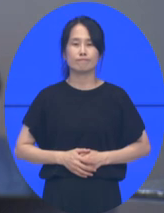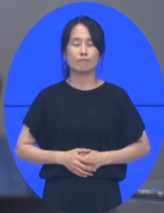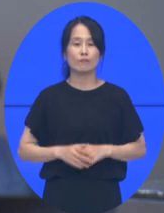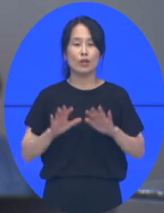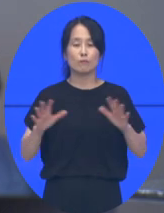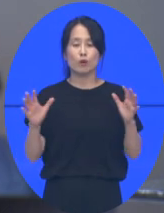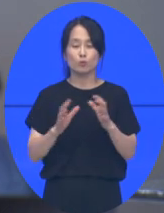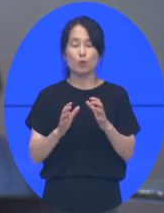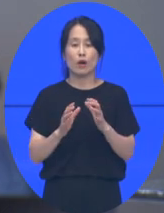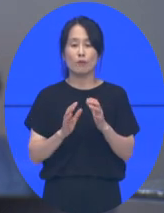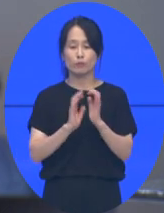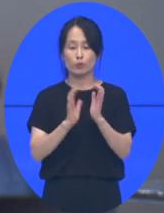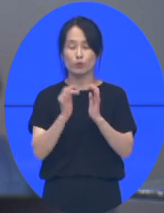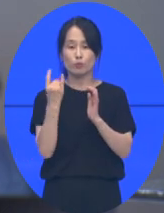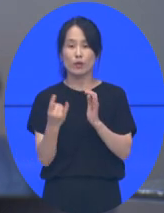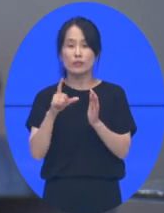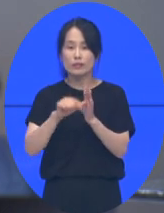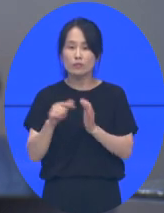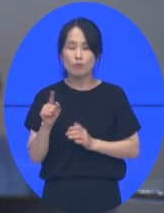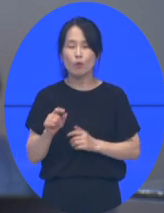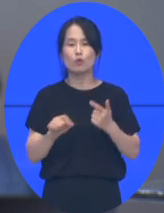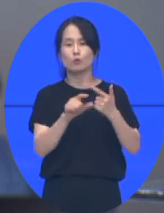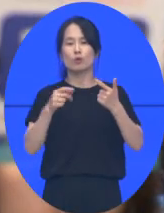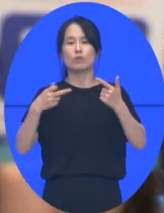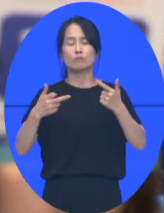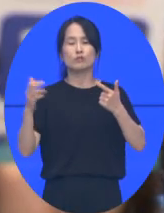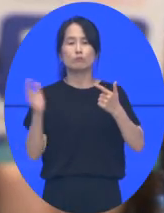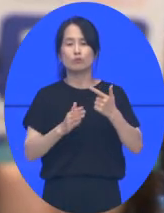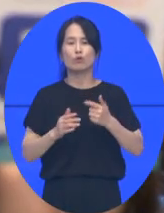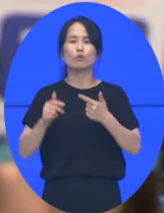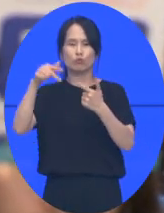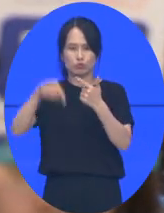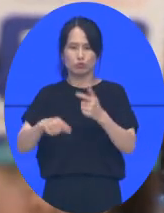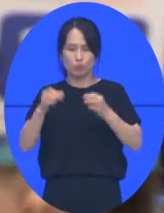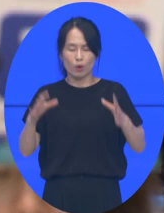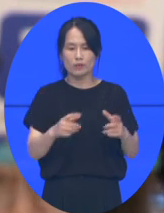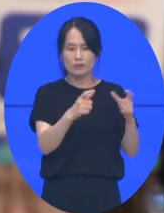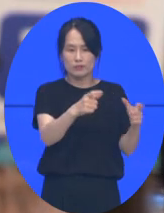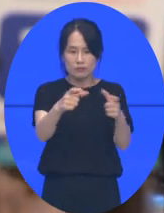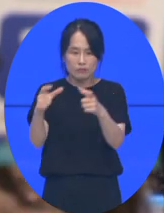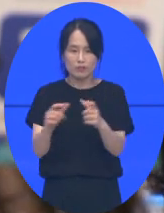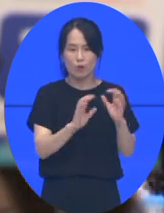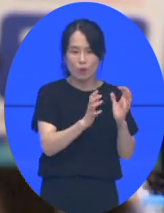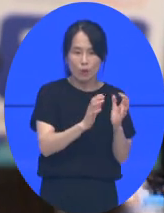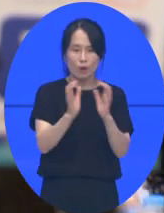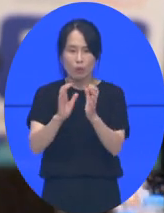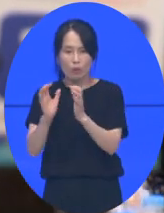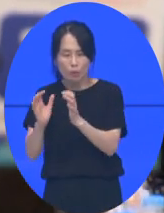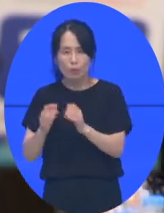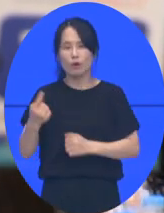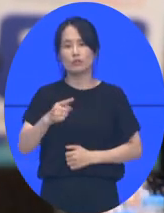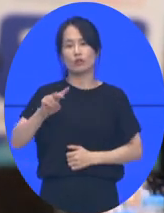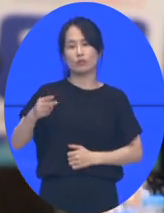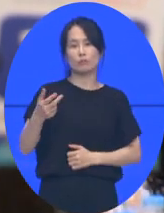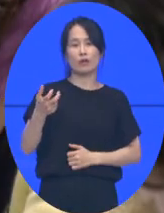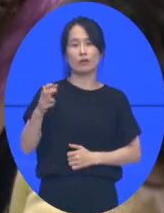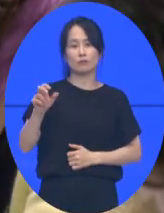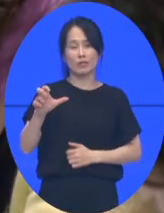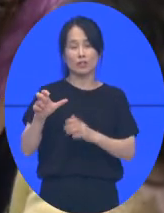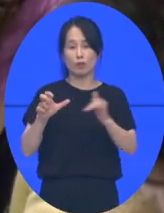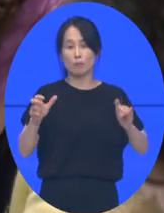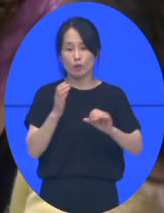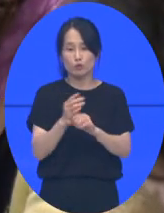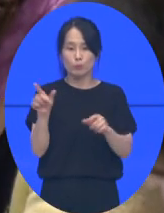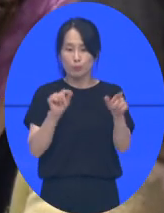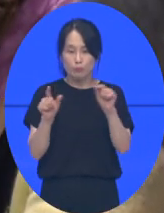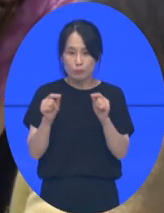이번 종합 수기 토론회에는 6월 17일부터 6주간 열린 권역별 토론회 도민 참여단 1,225명 중